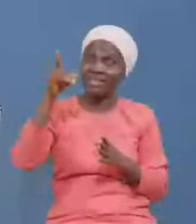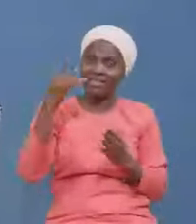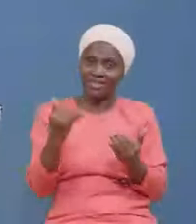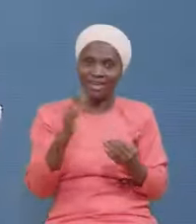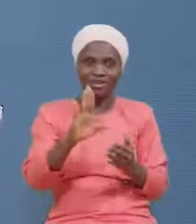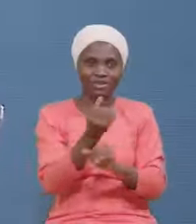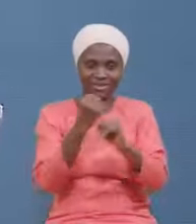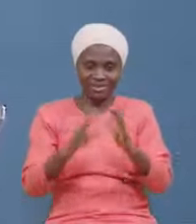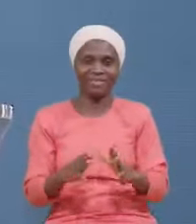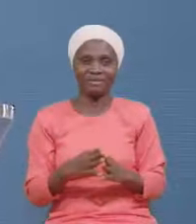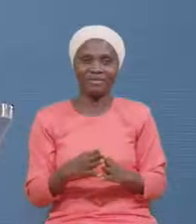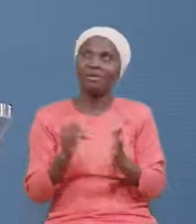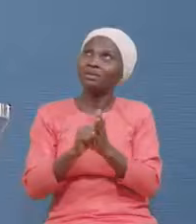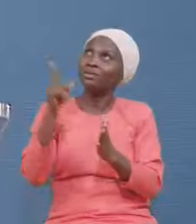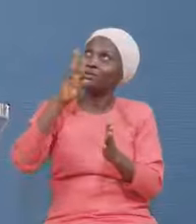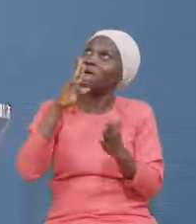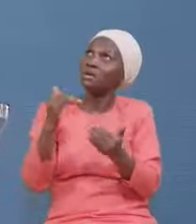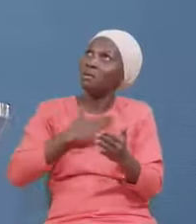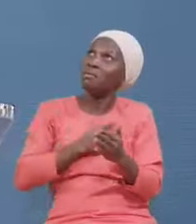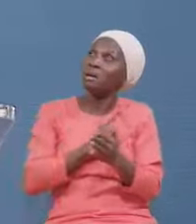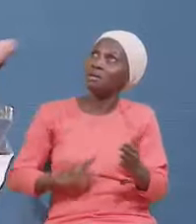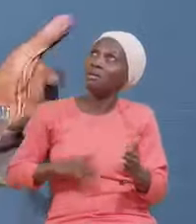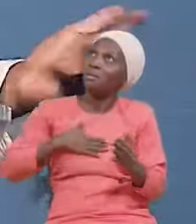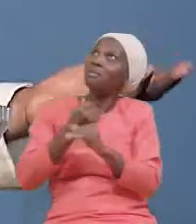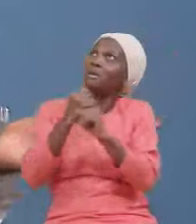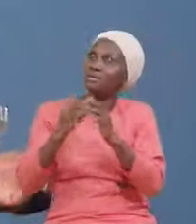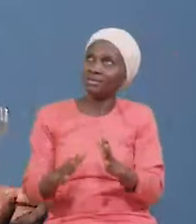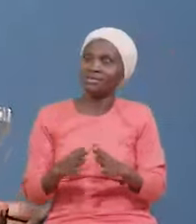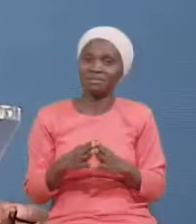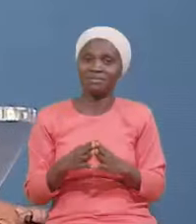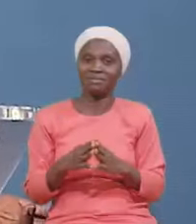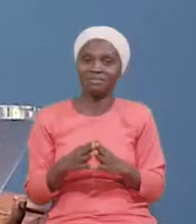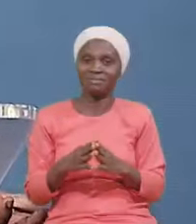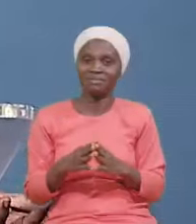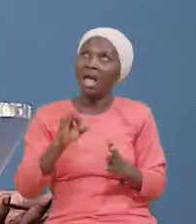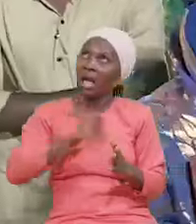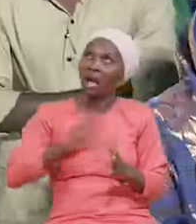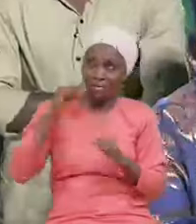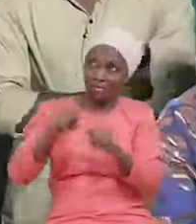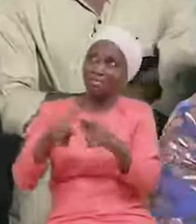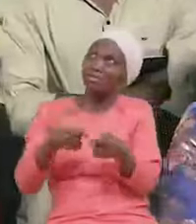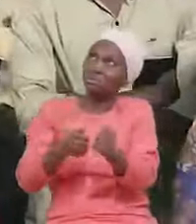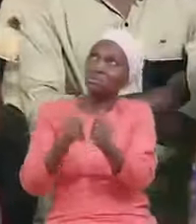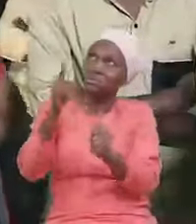నా రక్షకుడవు. You are now my Lord. ఇప్పుడు నీవు నాకు ప్రభుడవు. And I will keep on following you. నేను నిన్నే